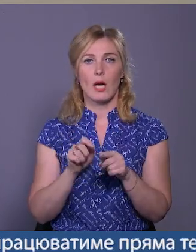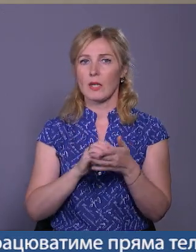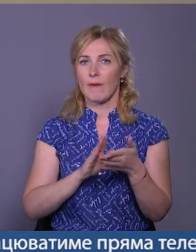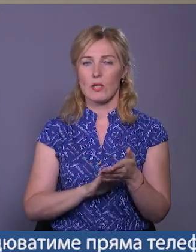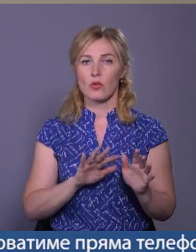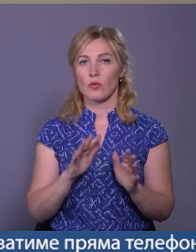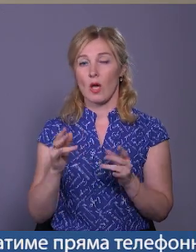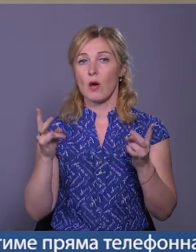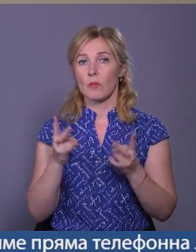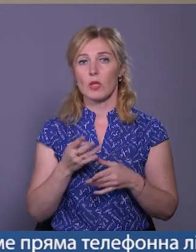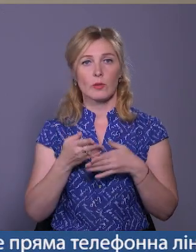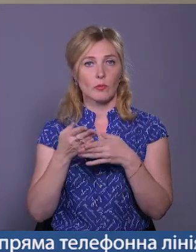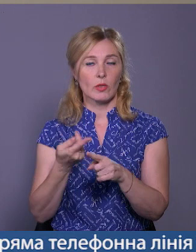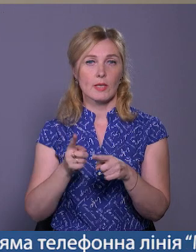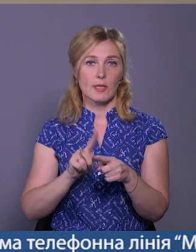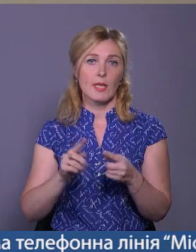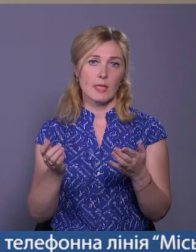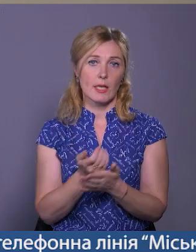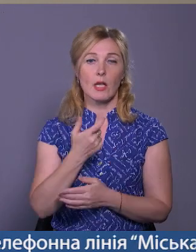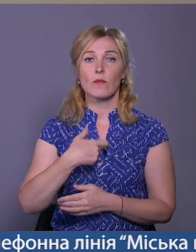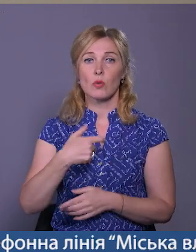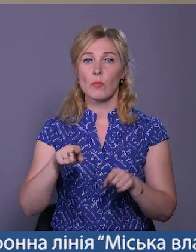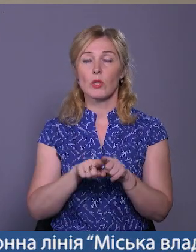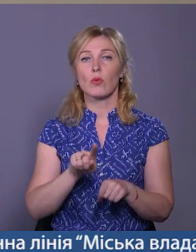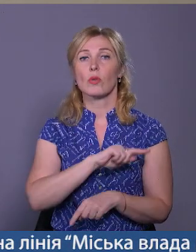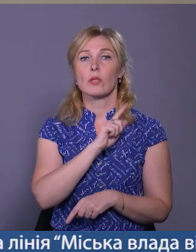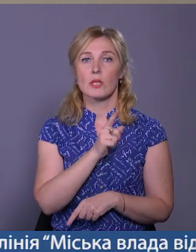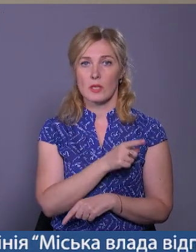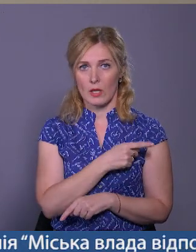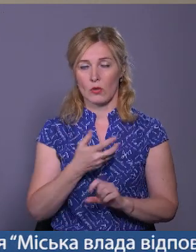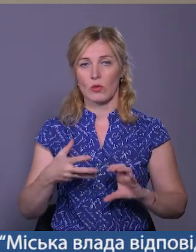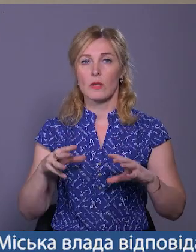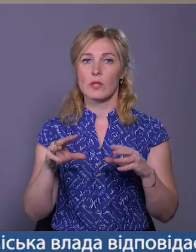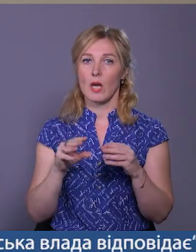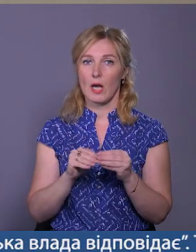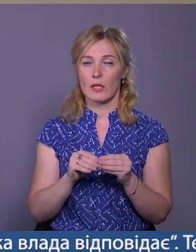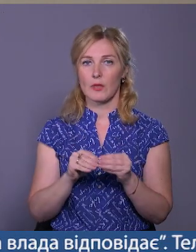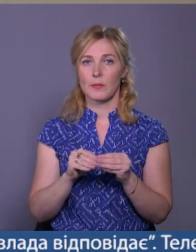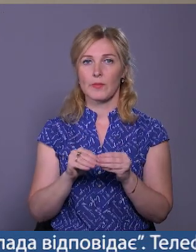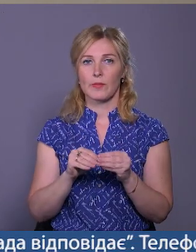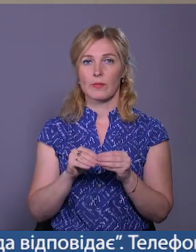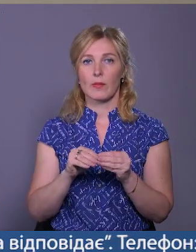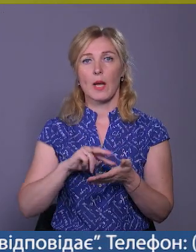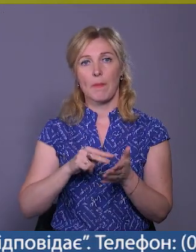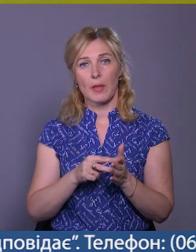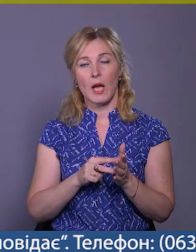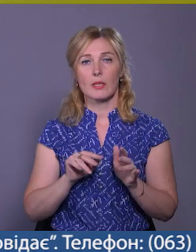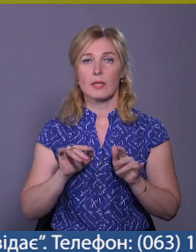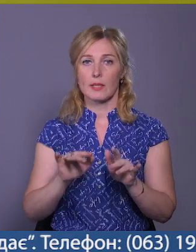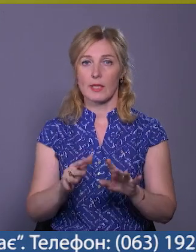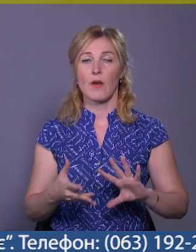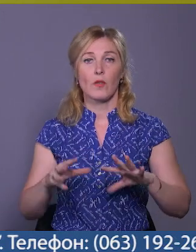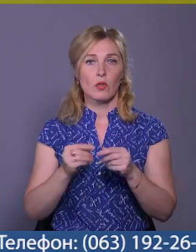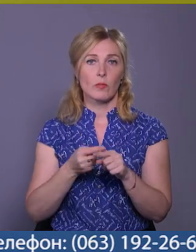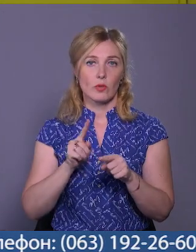ситуації потрібно її допомогти це знайти в собі цю силу і взагалі якось ну план дій в основному